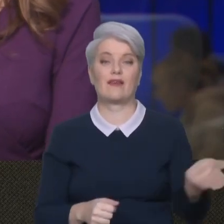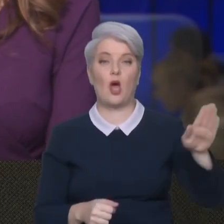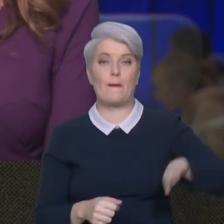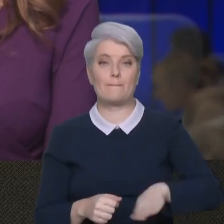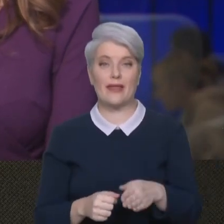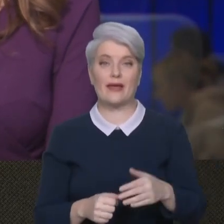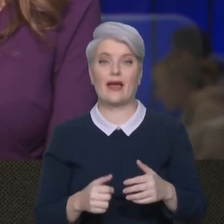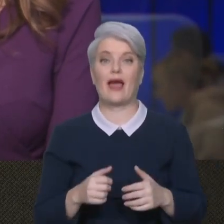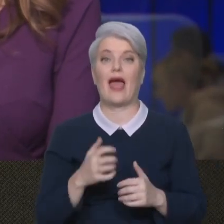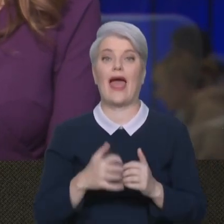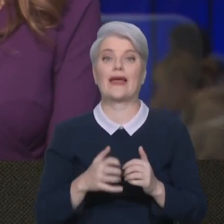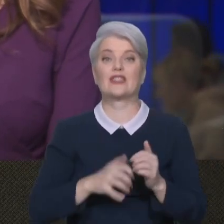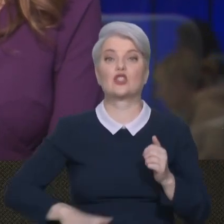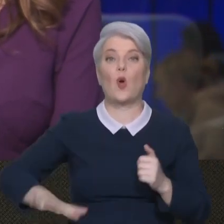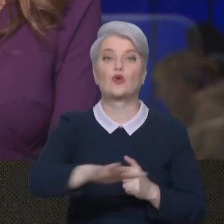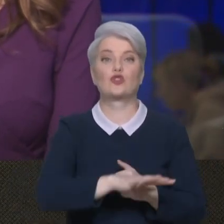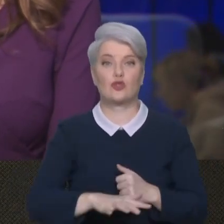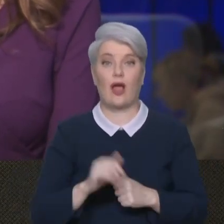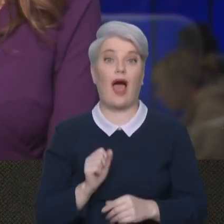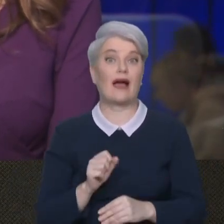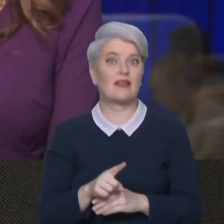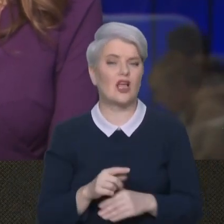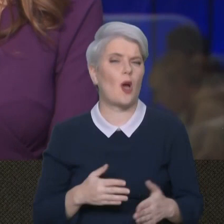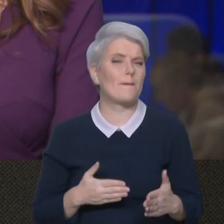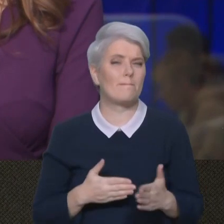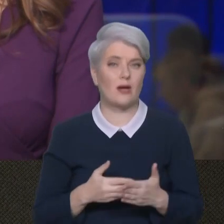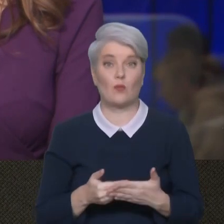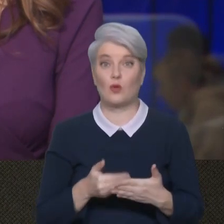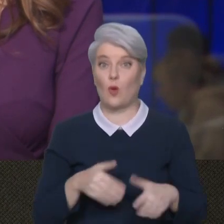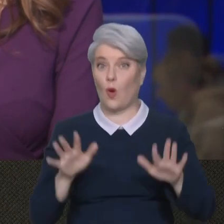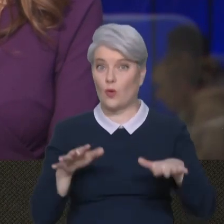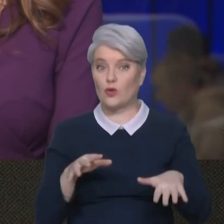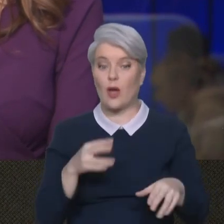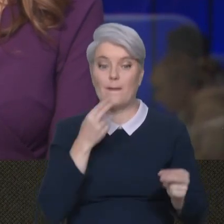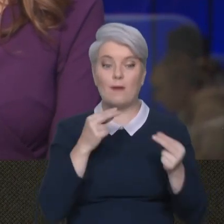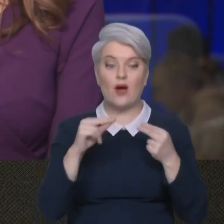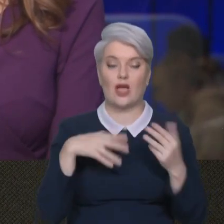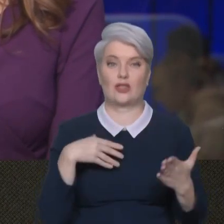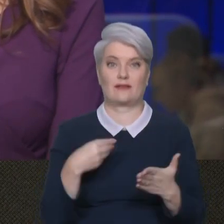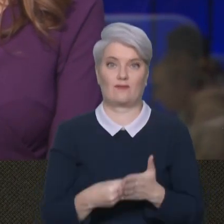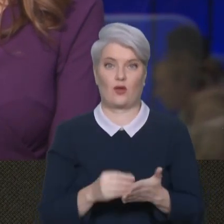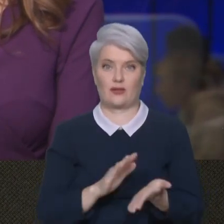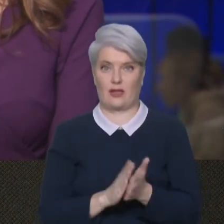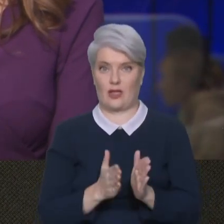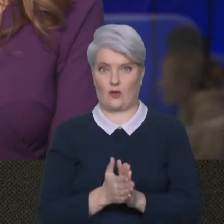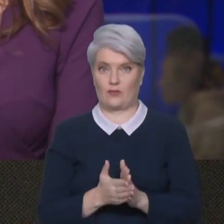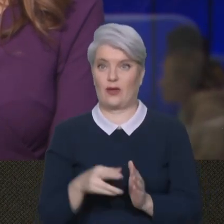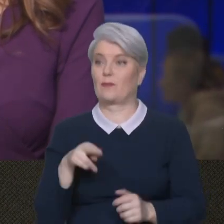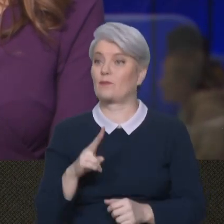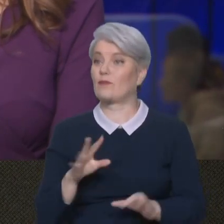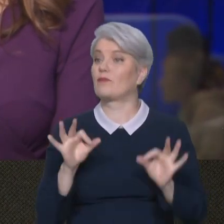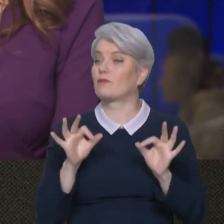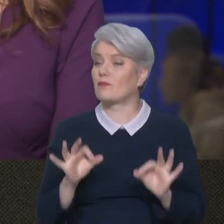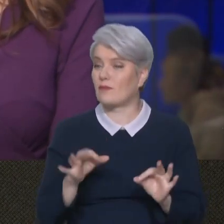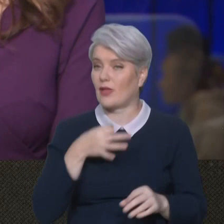А задача максимум – це до цих самих осінніх дощів максимально покращити своє становище. Ну, зокрема, от як абсолютно вірно